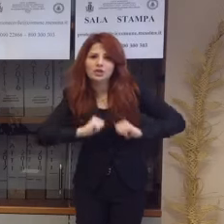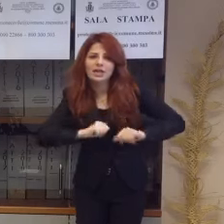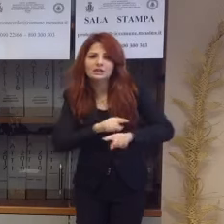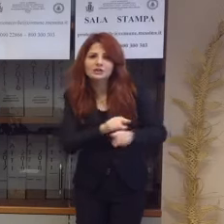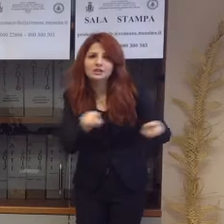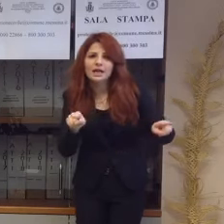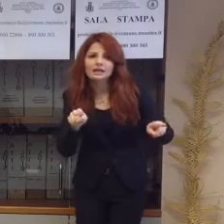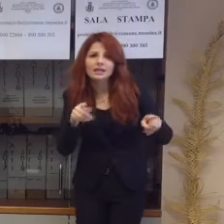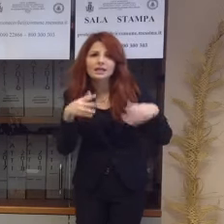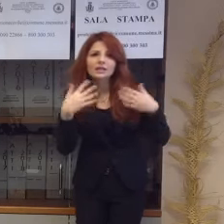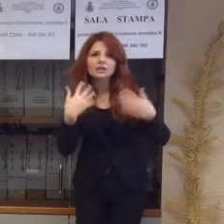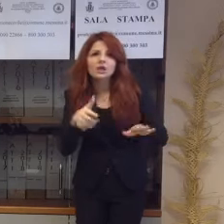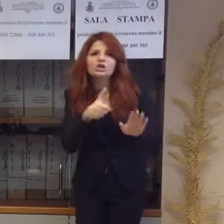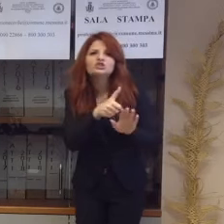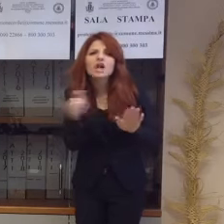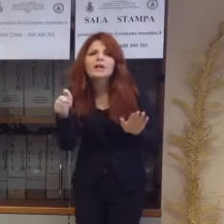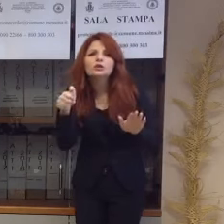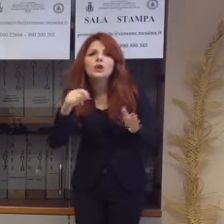mandavi